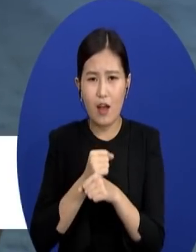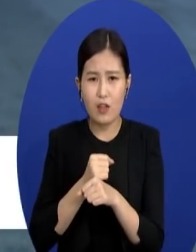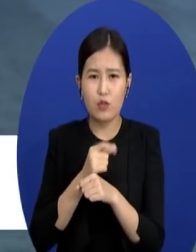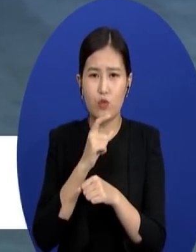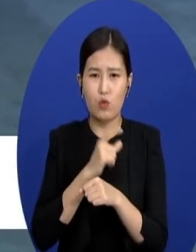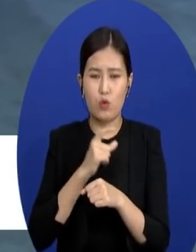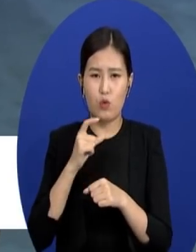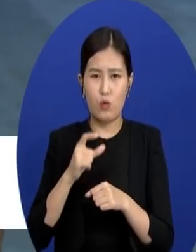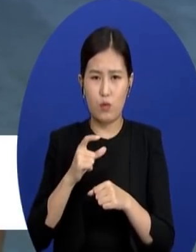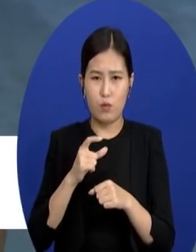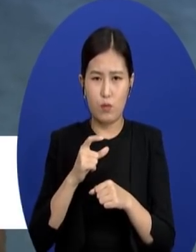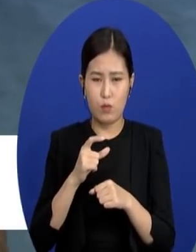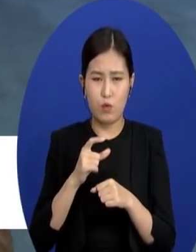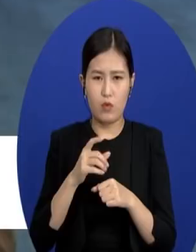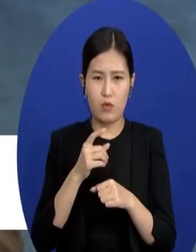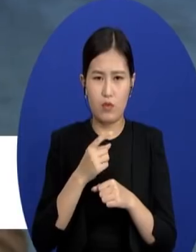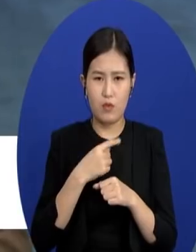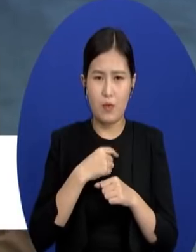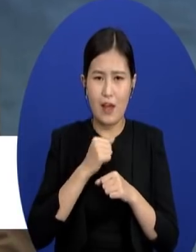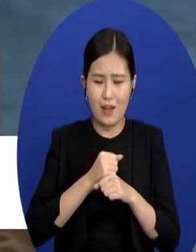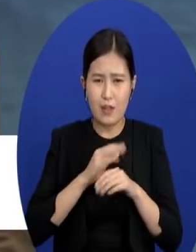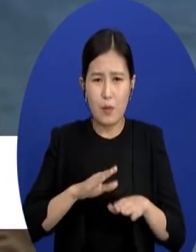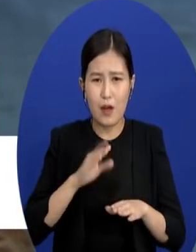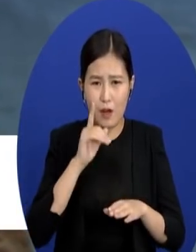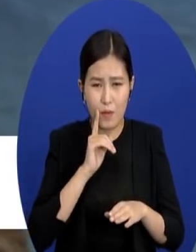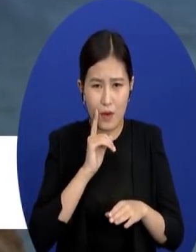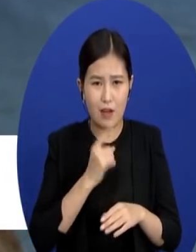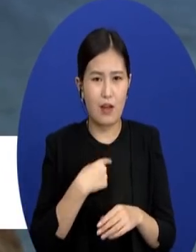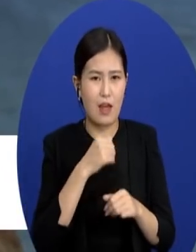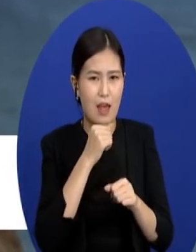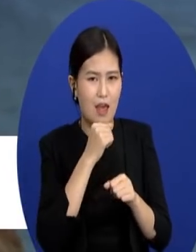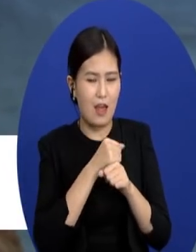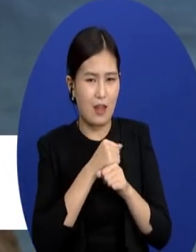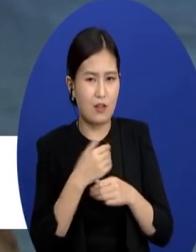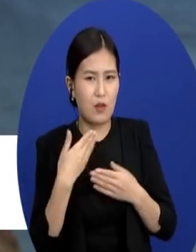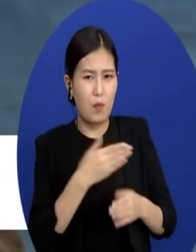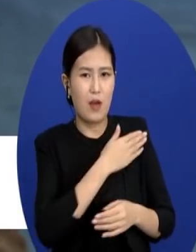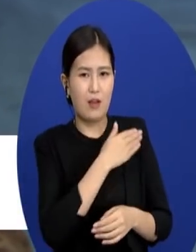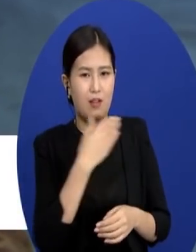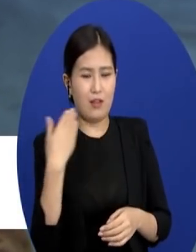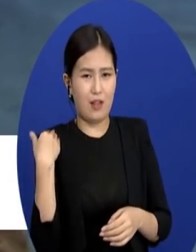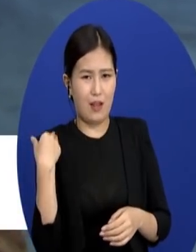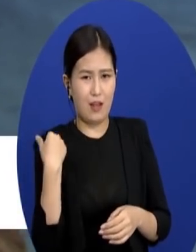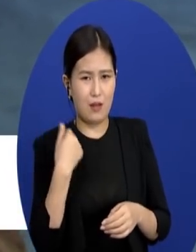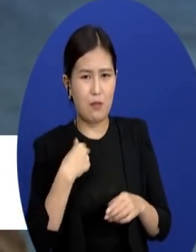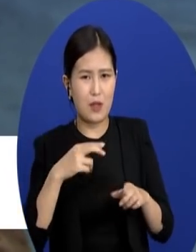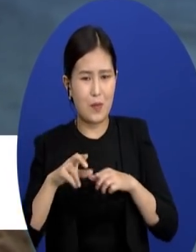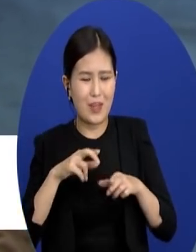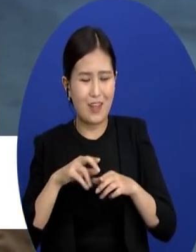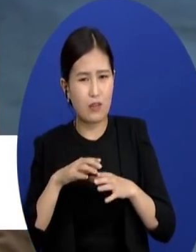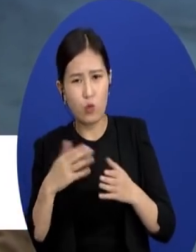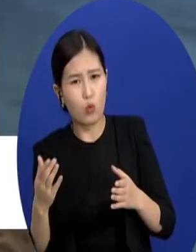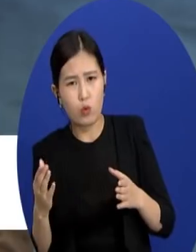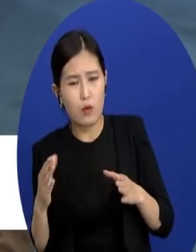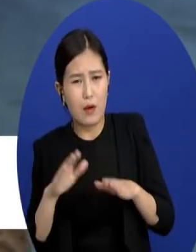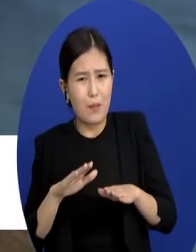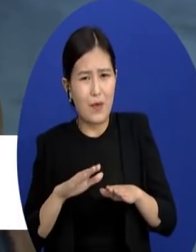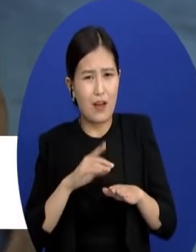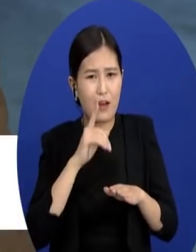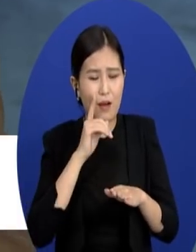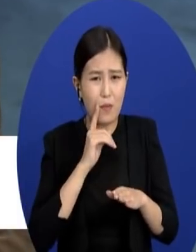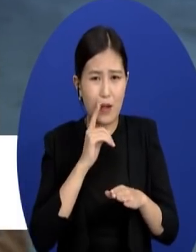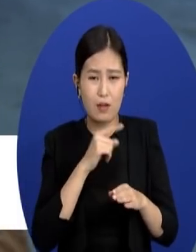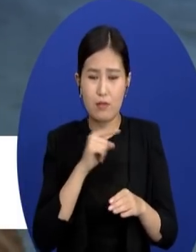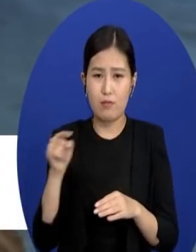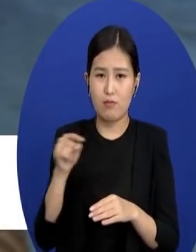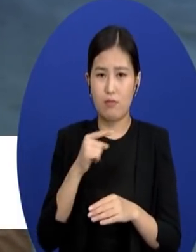дээр тогтвортой байх, за ажил олгогчтой үед бизнесээ хэвээр авч үлдэх нь нэн чухал одоо шаардлагатай асуудлуудын нэг болоод байгаа. Тэгэхээр яг